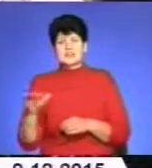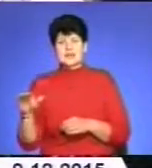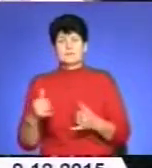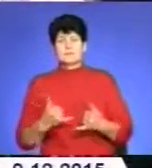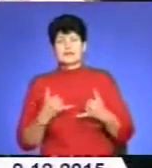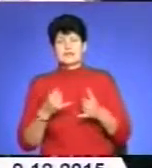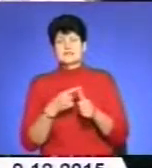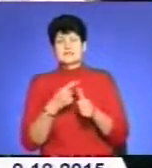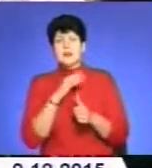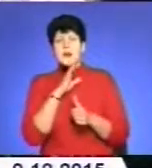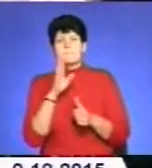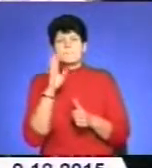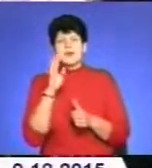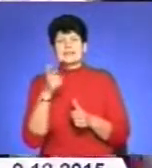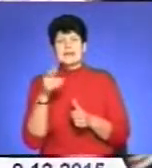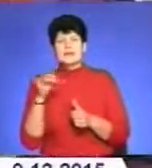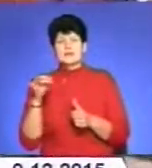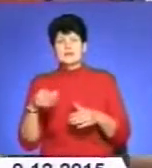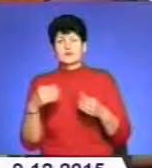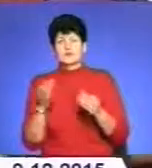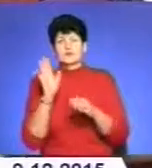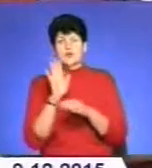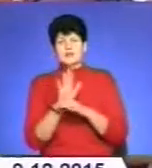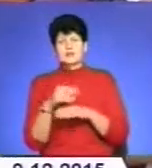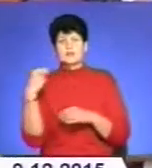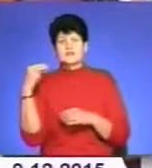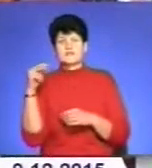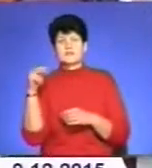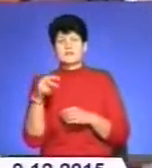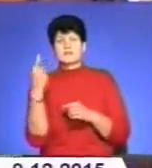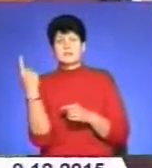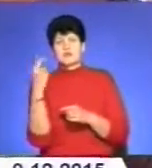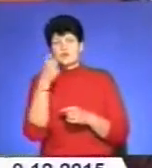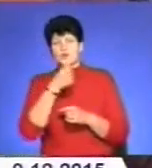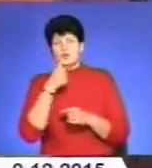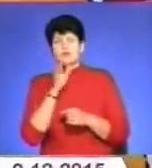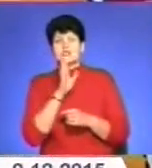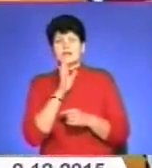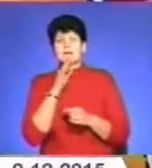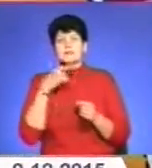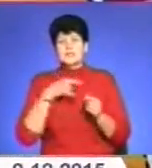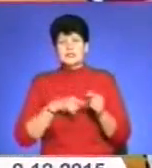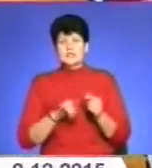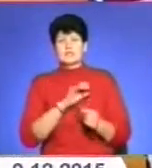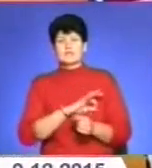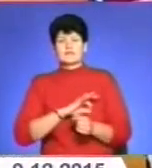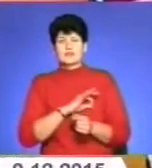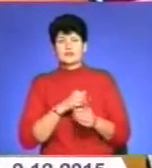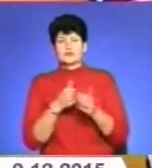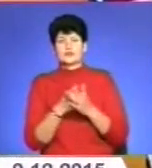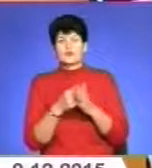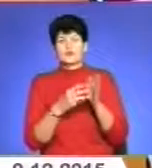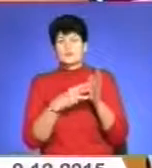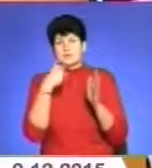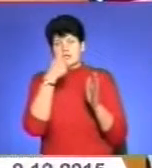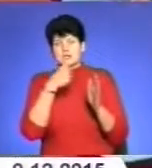звання «Мати-героїні» присвоюють, згідно указу президента, і від 2001 року жінкам, які народили і виховали до 8-річного віку